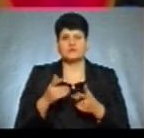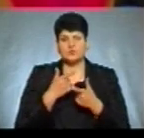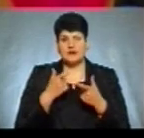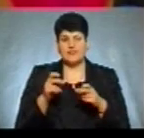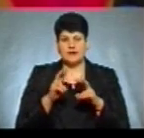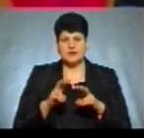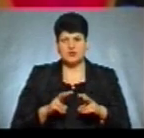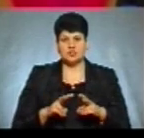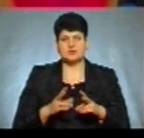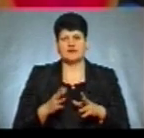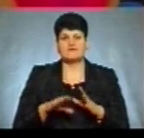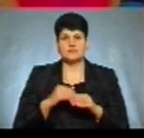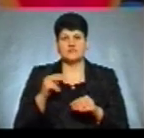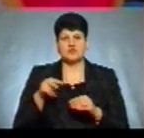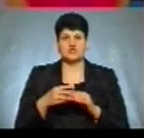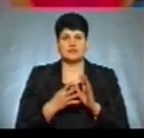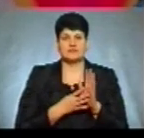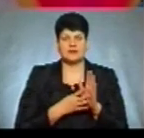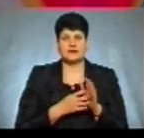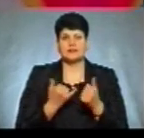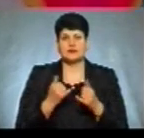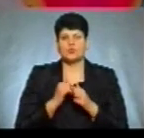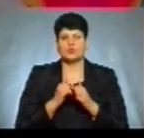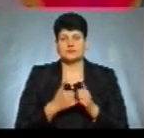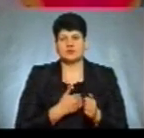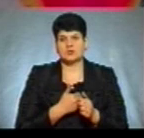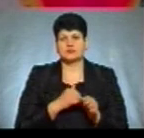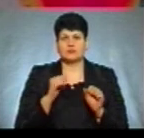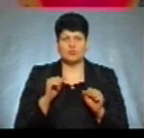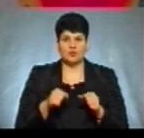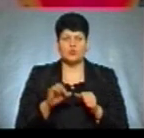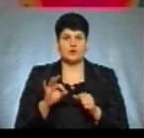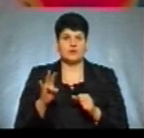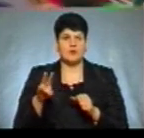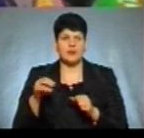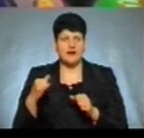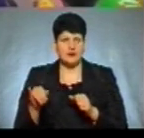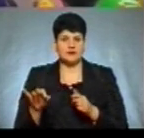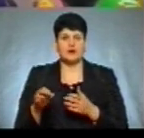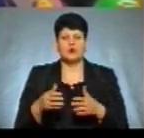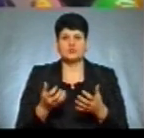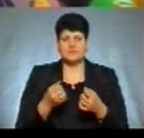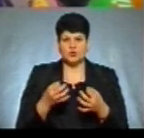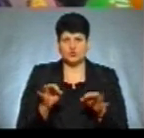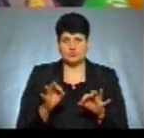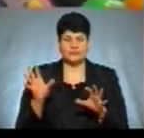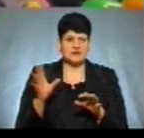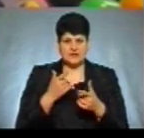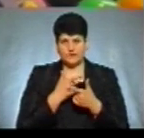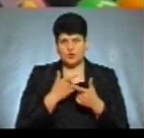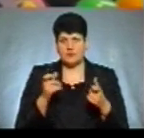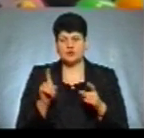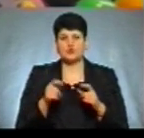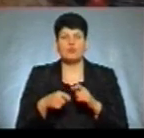«Вибори 2019». Тепер кожен бажаючий зможе онлайн отримати доступ до всієї інформації